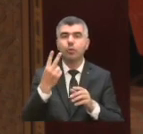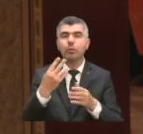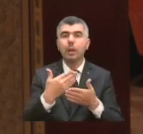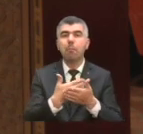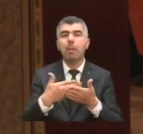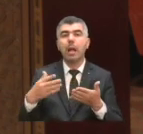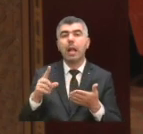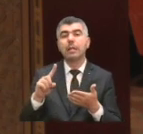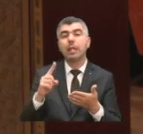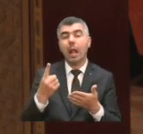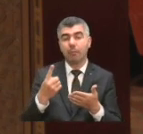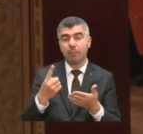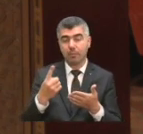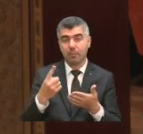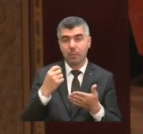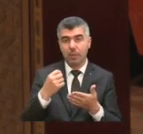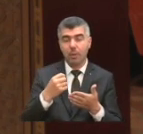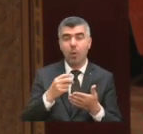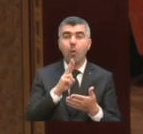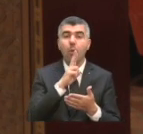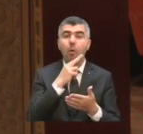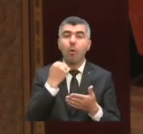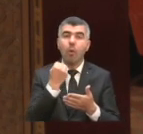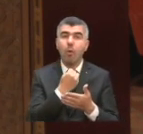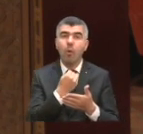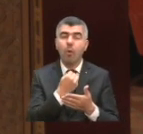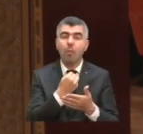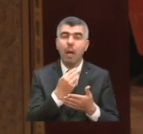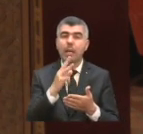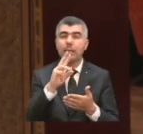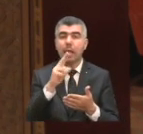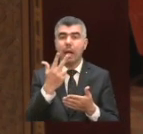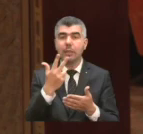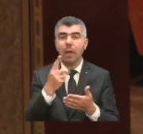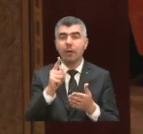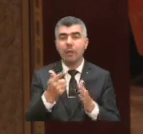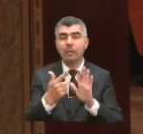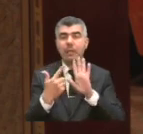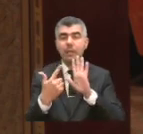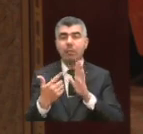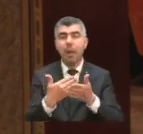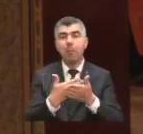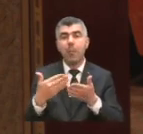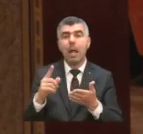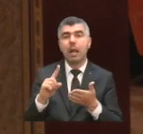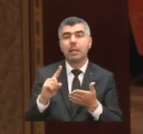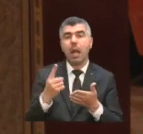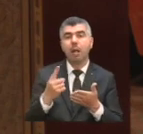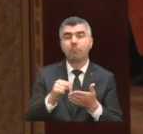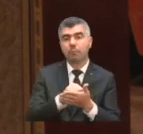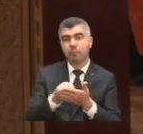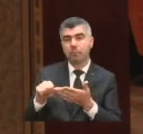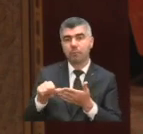القروض، والتزمات فيها الدولة ب 3.7 المليار تاع الدرهم.